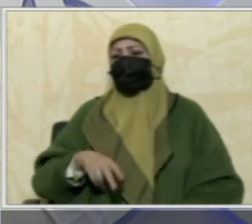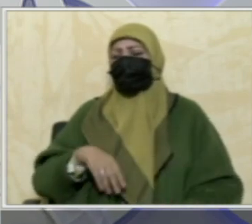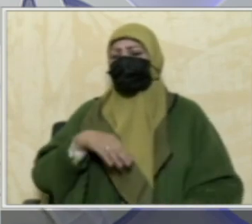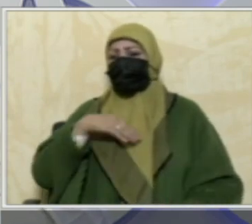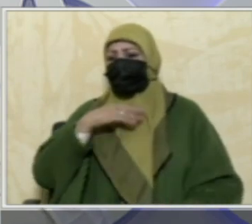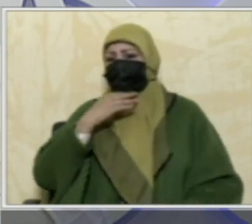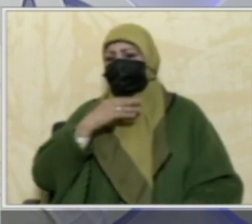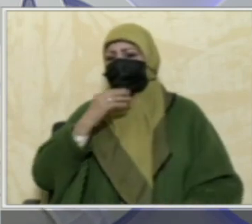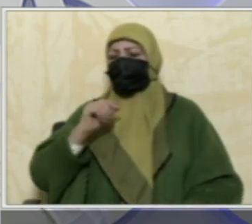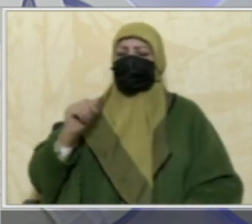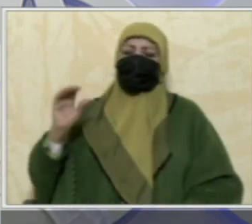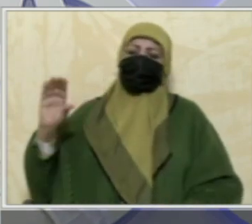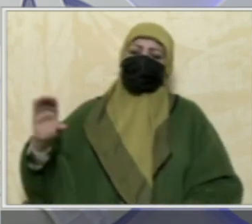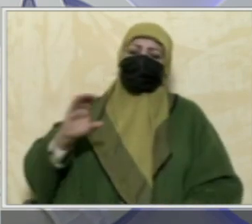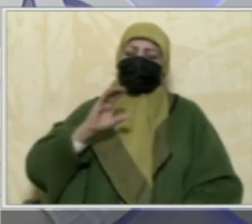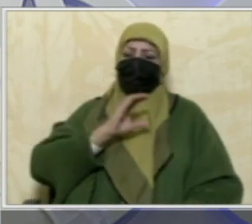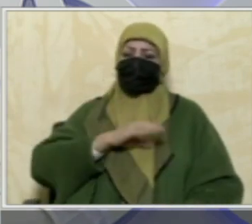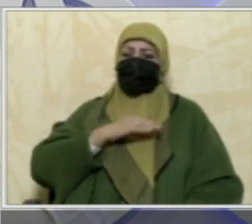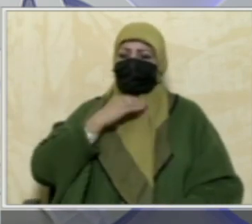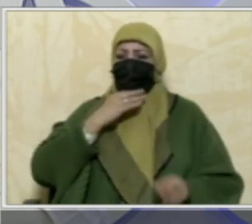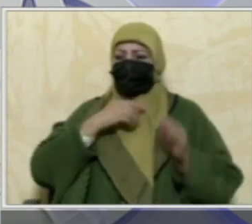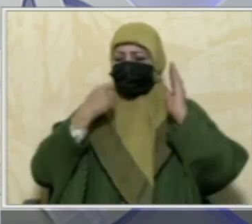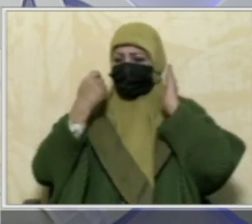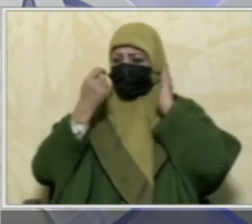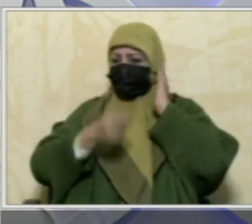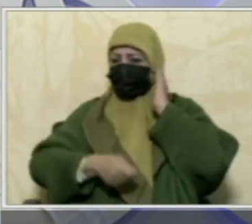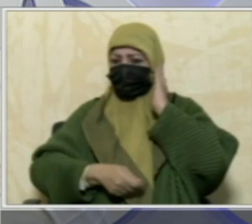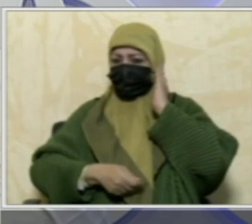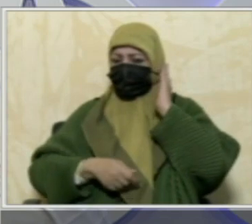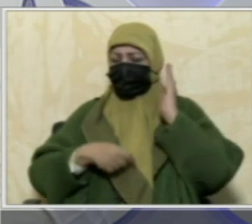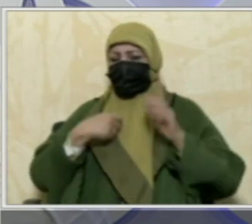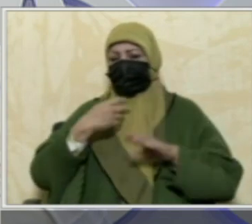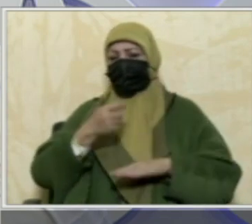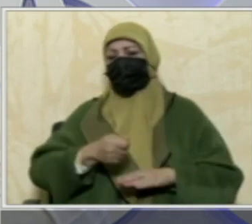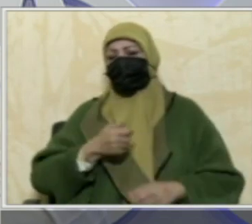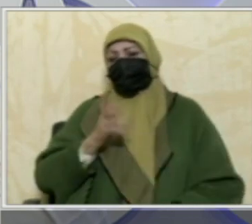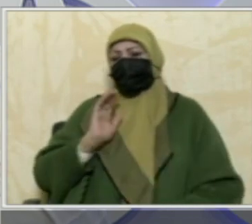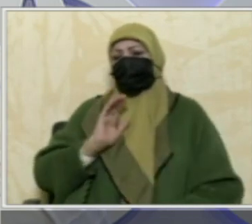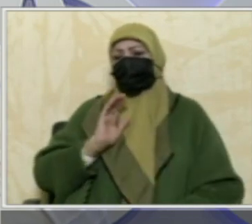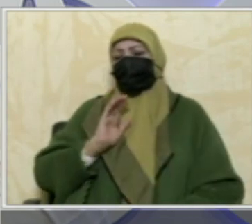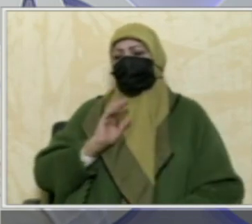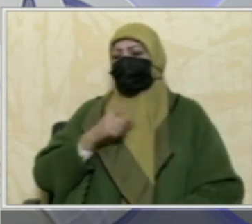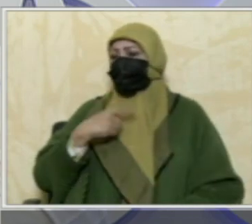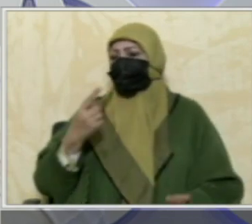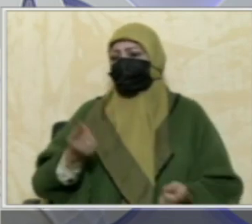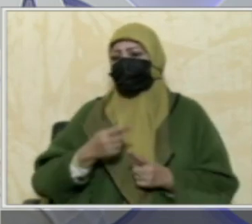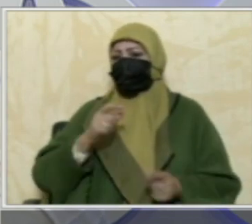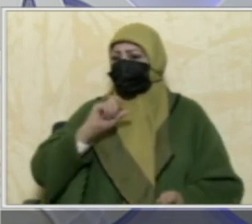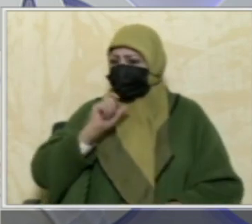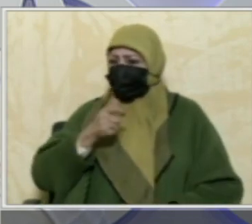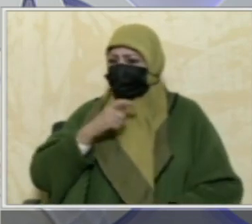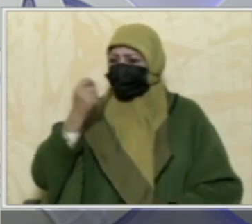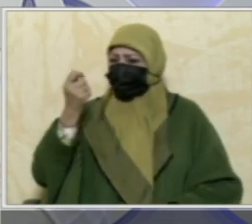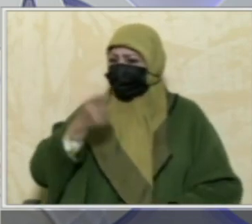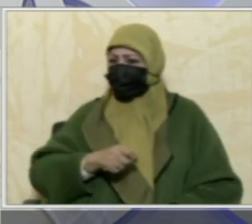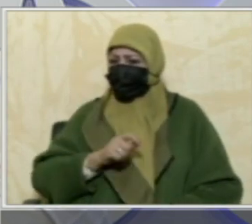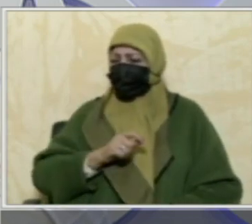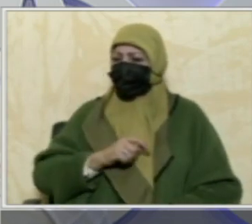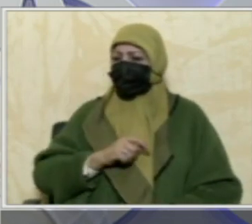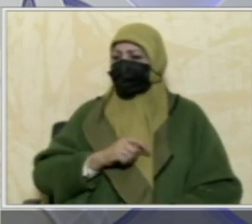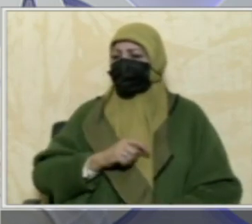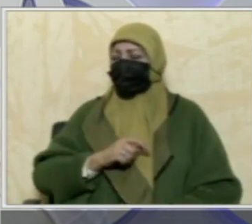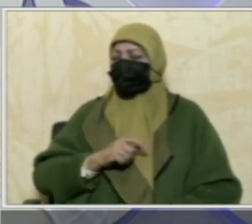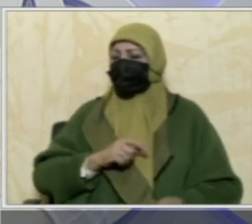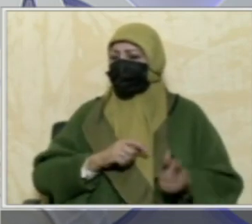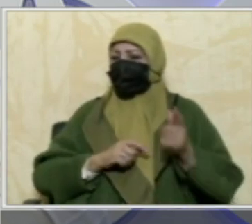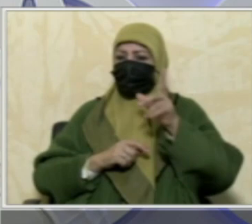مقدرته على سداد الدين فهذا لا باس به لكن اذا كان علم انه غير قادر على السداد